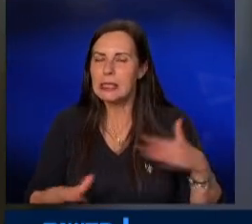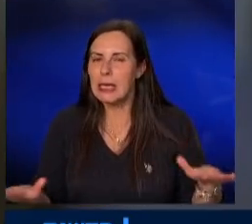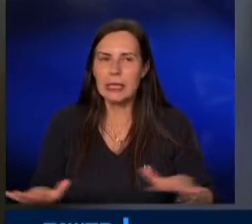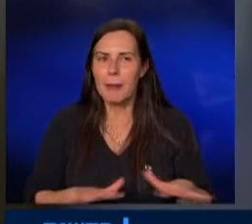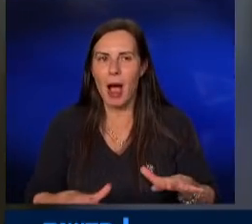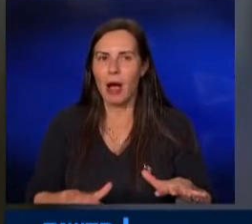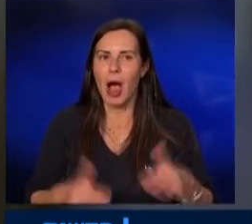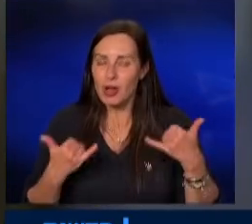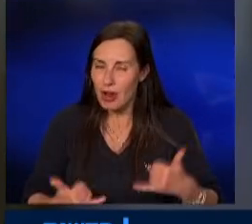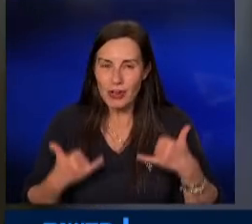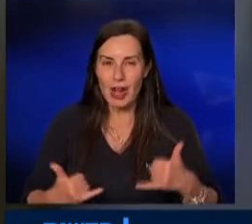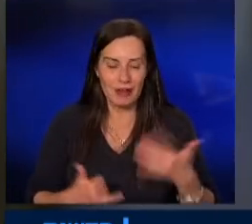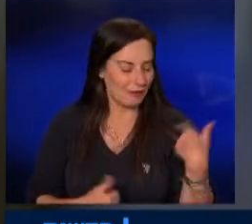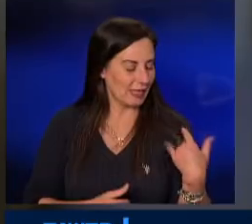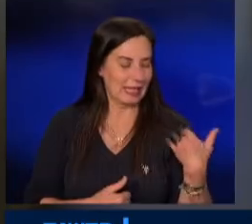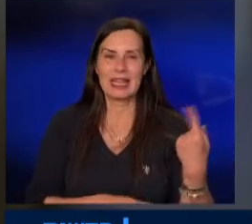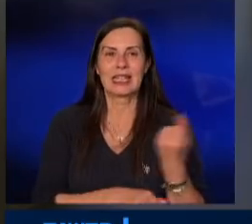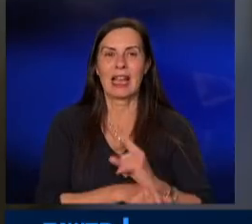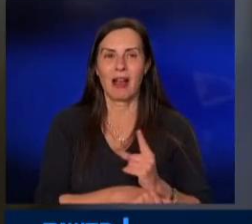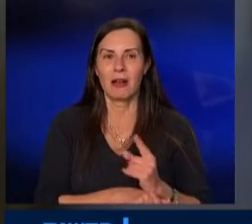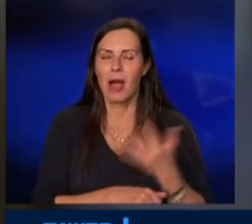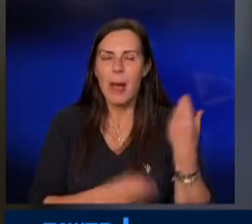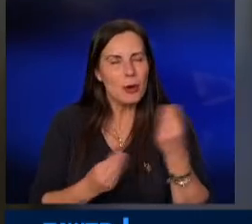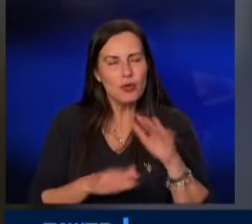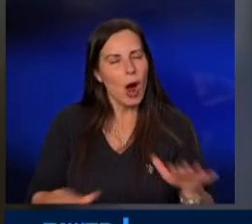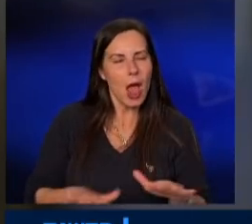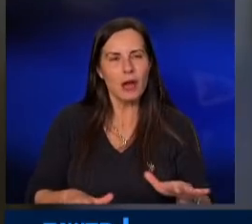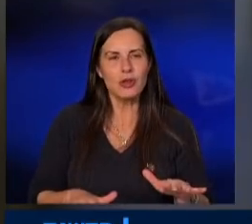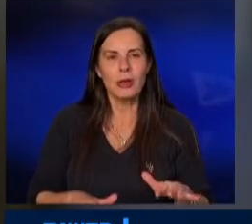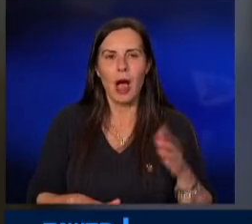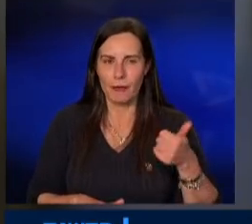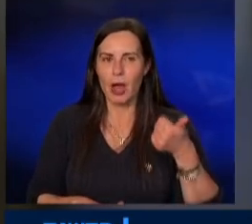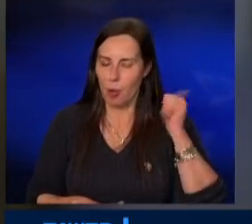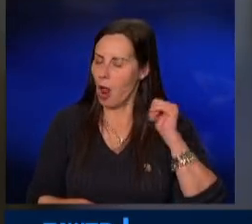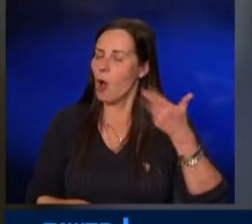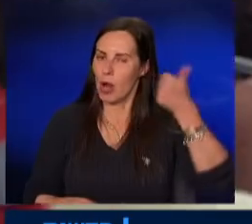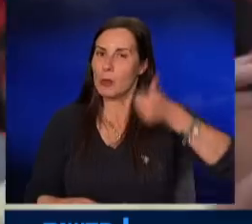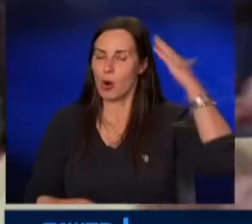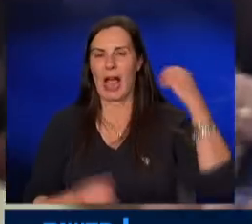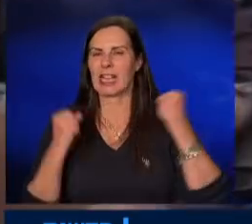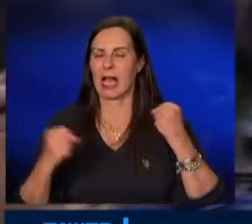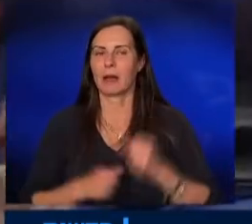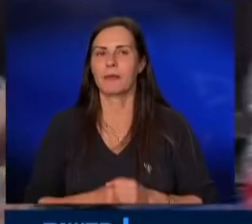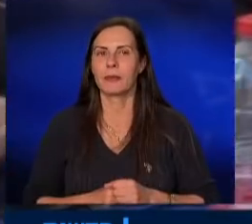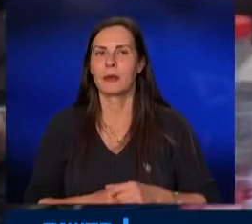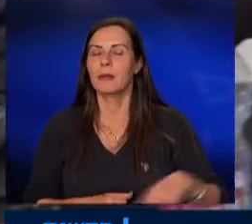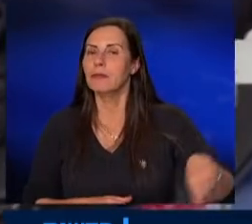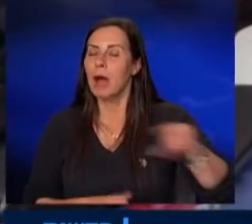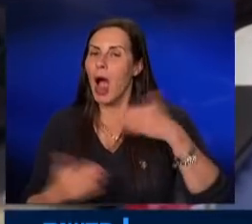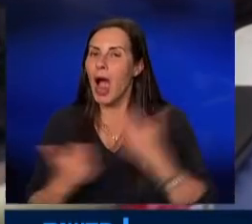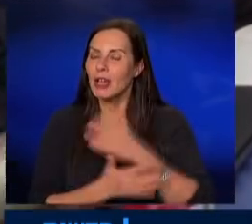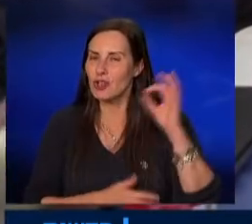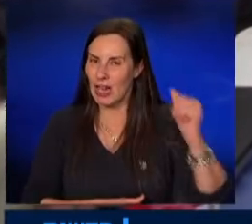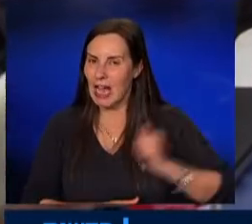איזה רעידת אדמה קטנה של עכשיו, לפני דקה. היה משהו חלש הרבה, אבל אתמול היה משהו הרבה יותר חזק. מערכת ההתראה החדשה של